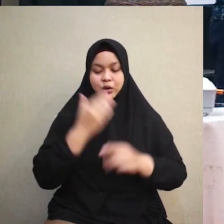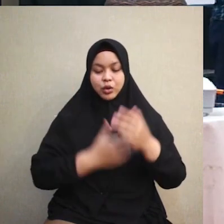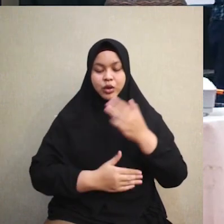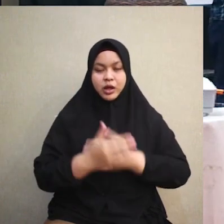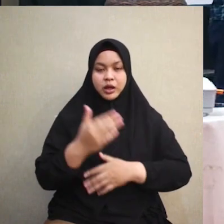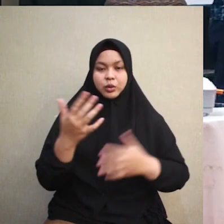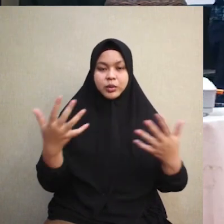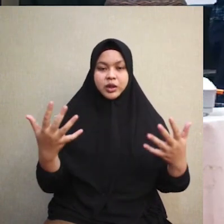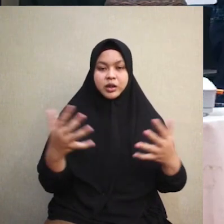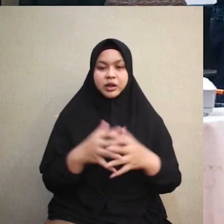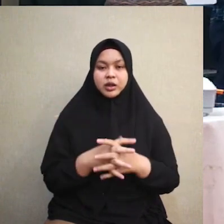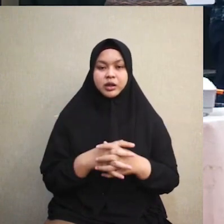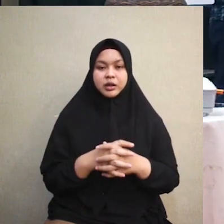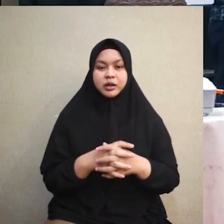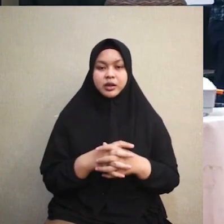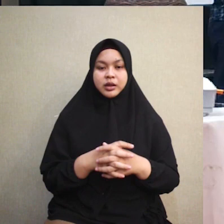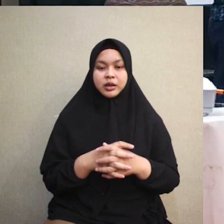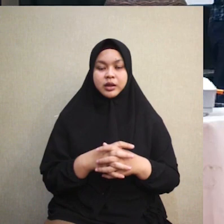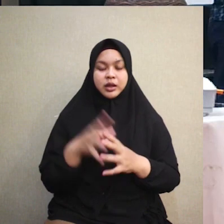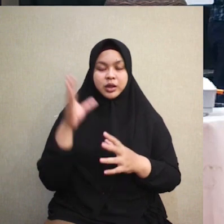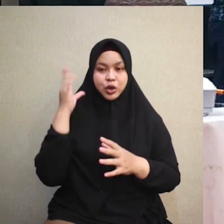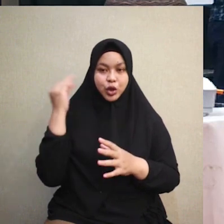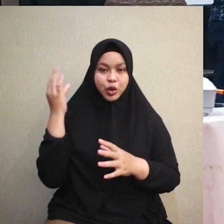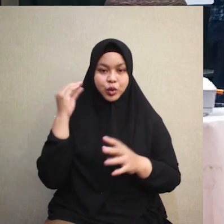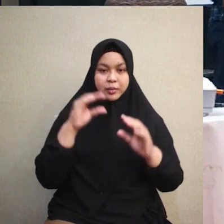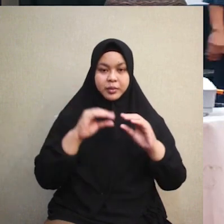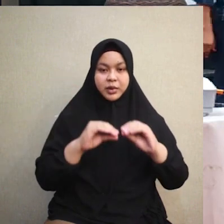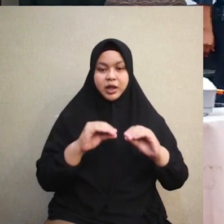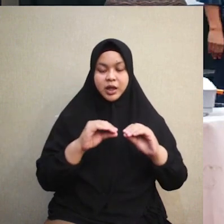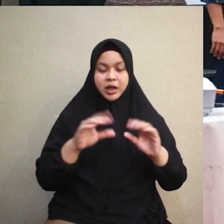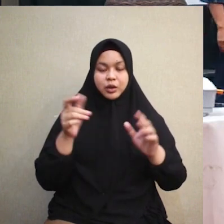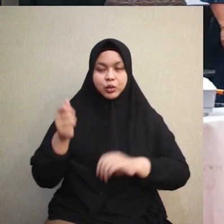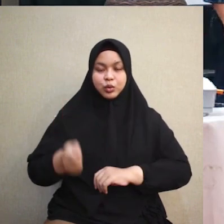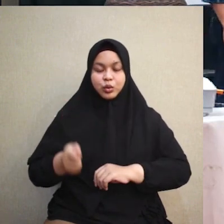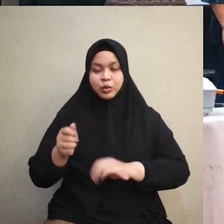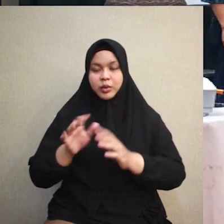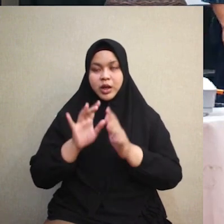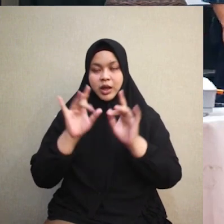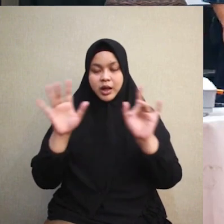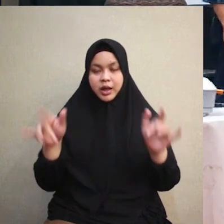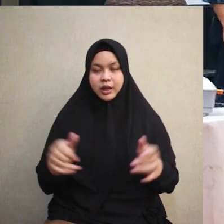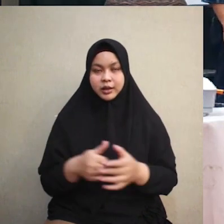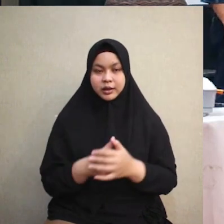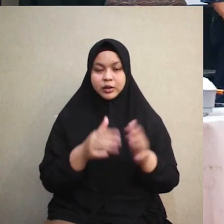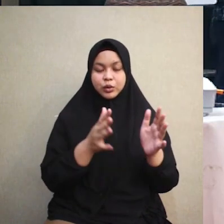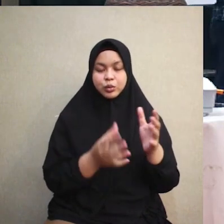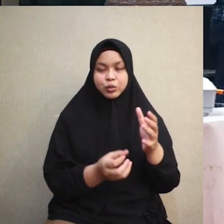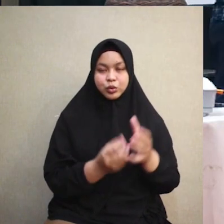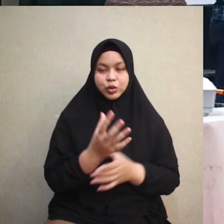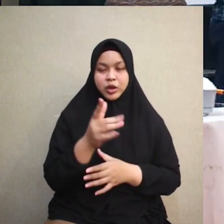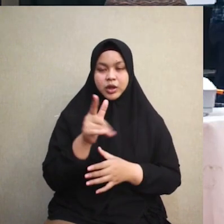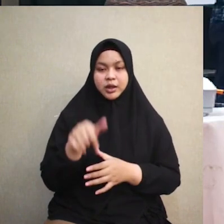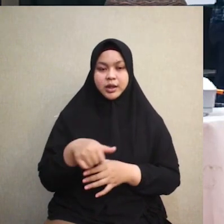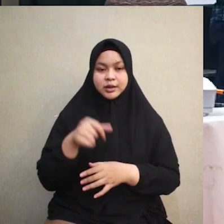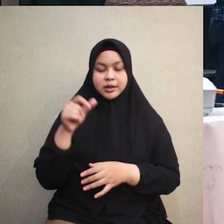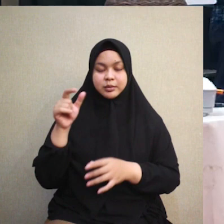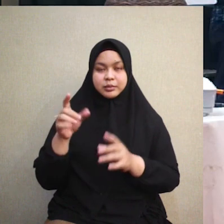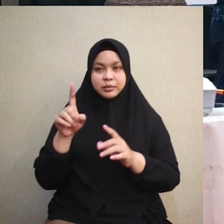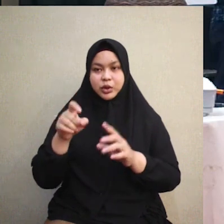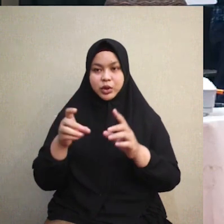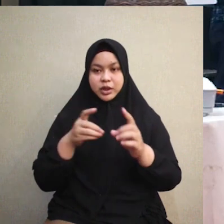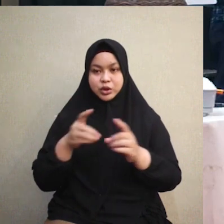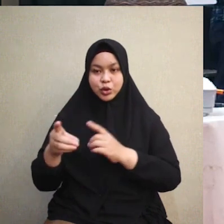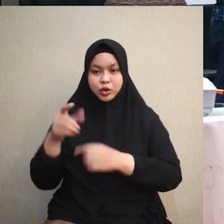banyak ya isu pendidikan hukum juga muncul artinya itu butuh ada diskusi yang cukup mendalam ya Yang ini